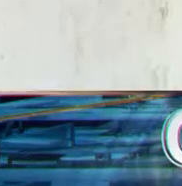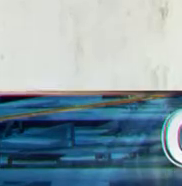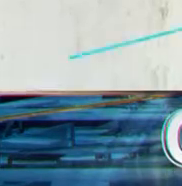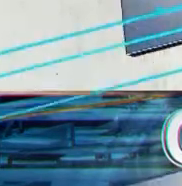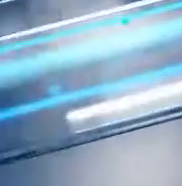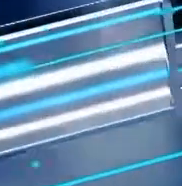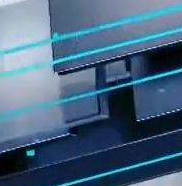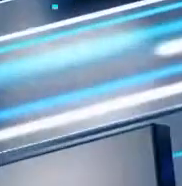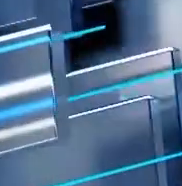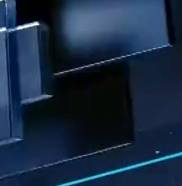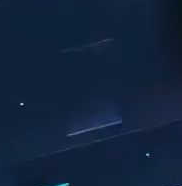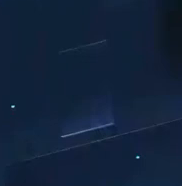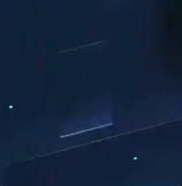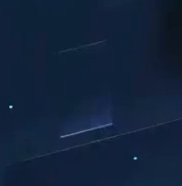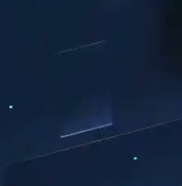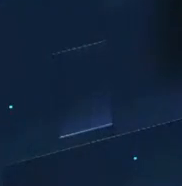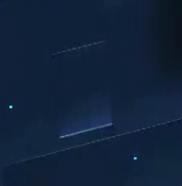молока.